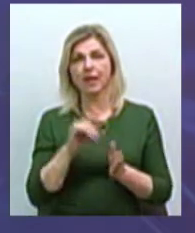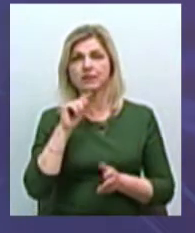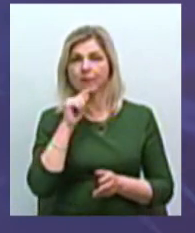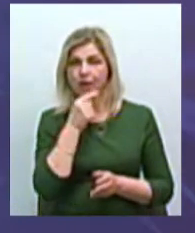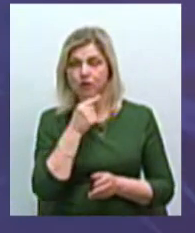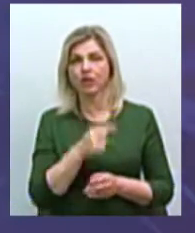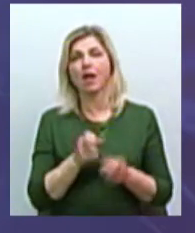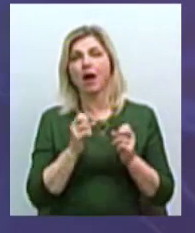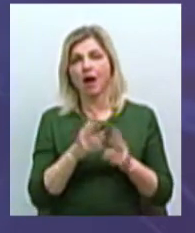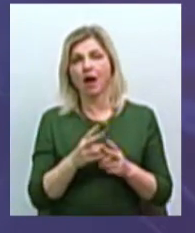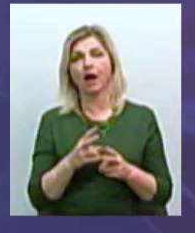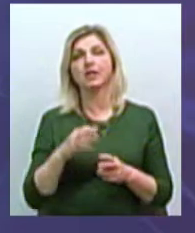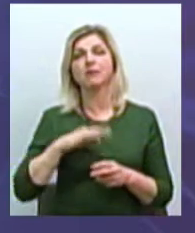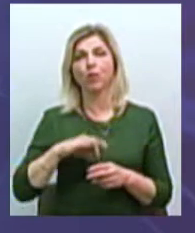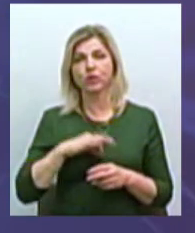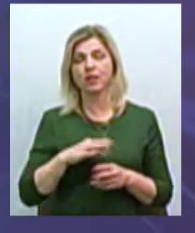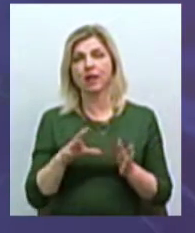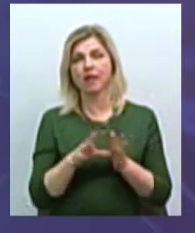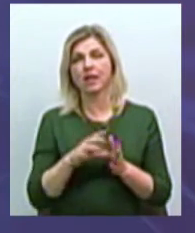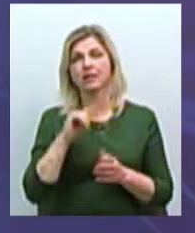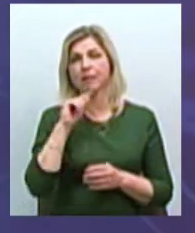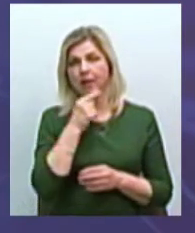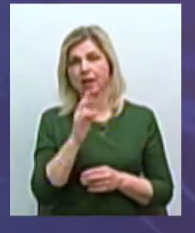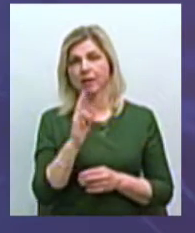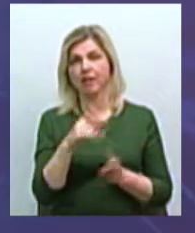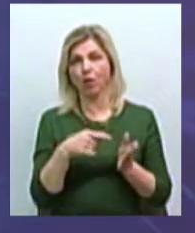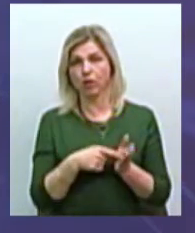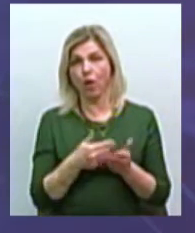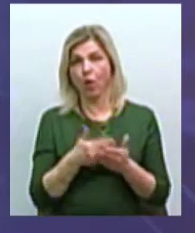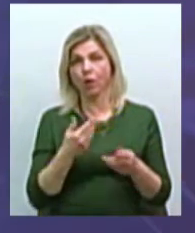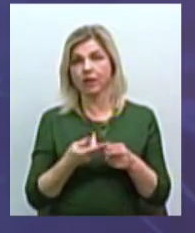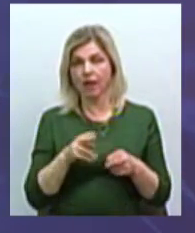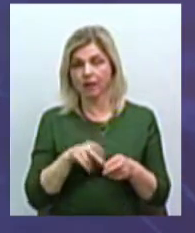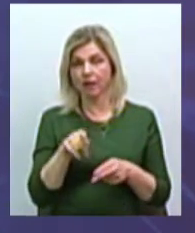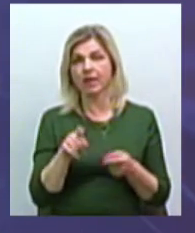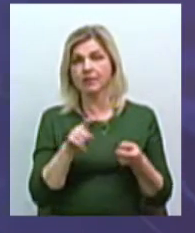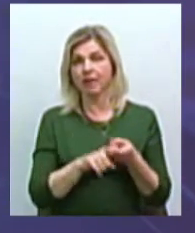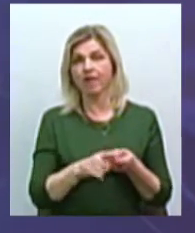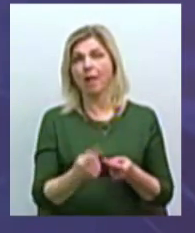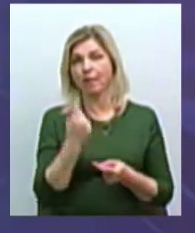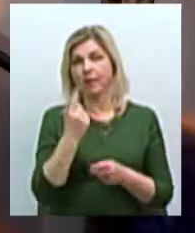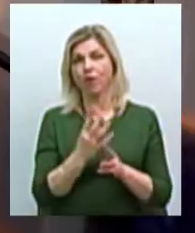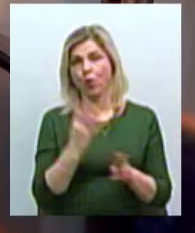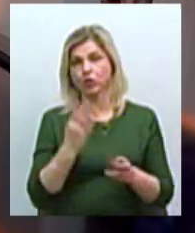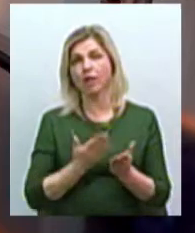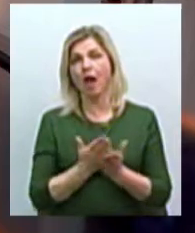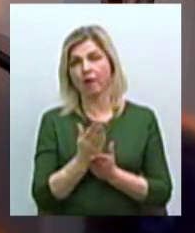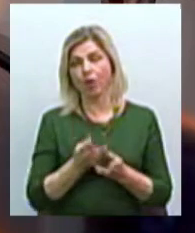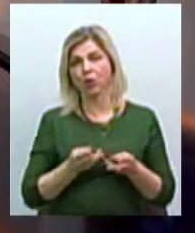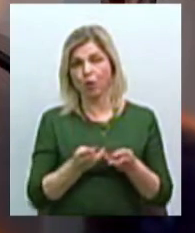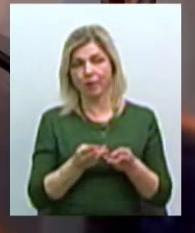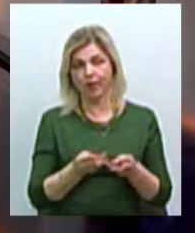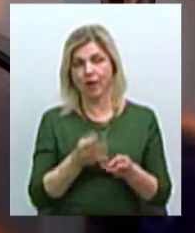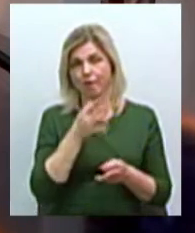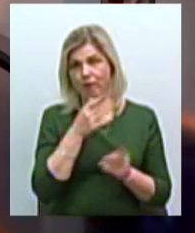саме впроваджуються енергозберігаючі технології в Миколаєві, адже від цього залежить чи не в першу чергу і якість опалення під час опалювального